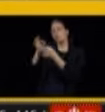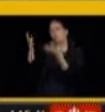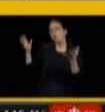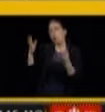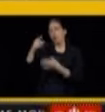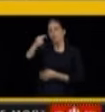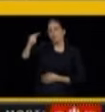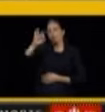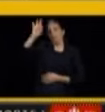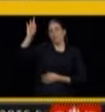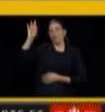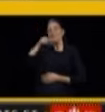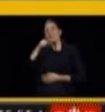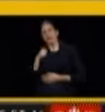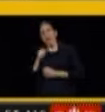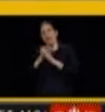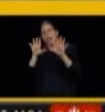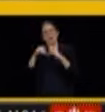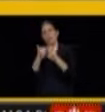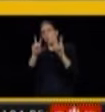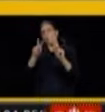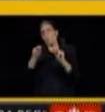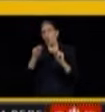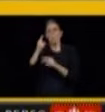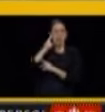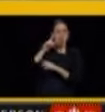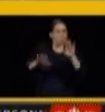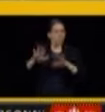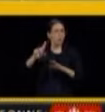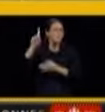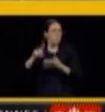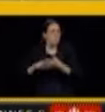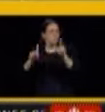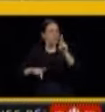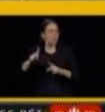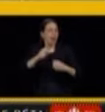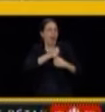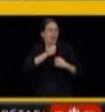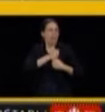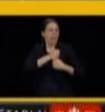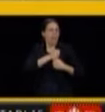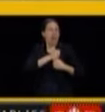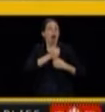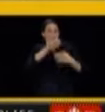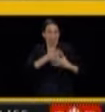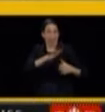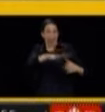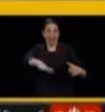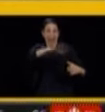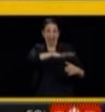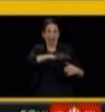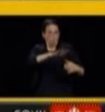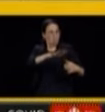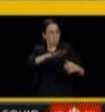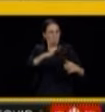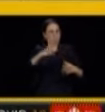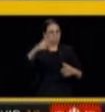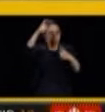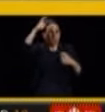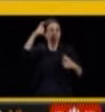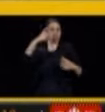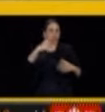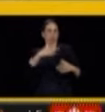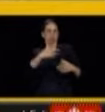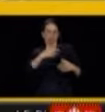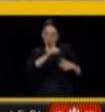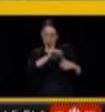la même heure hier. On pensait qu'il y avait peut-être 1000 personnes de l'armée qui avaient une formation en santé. Là, on n'a